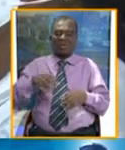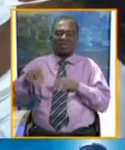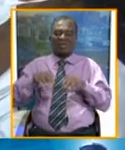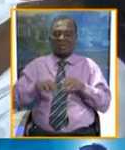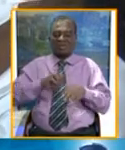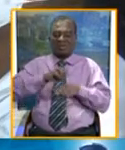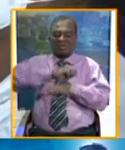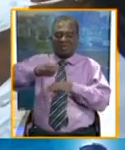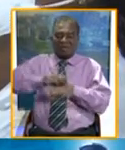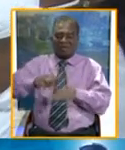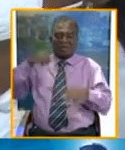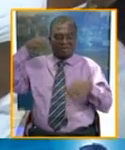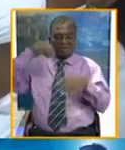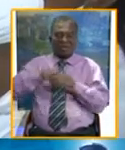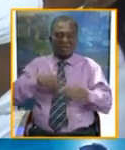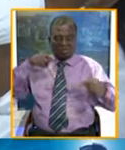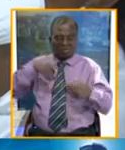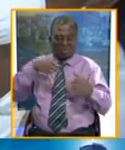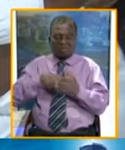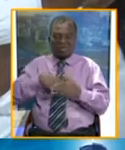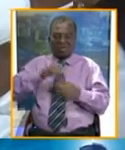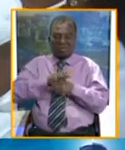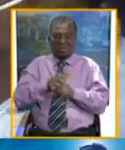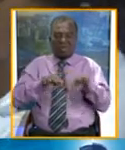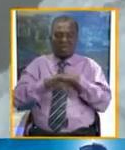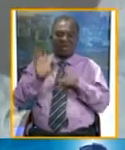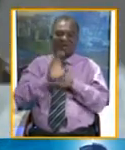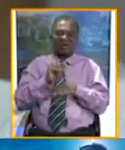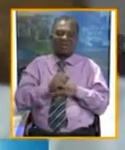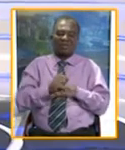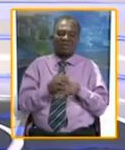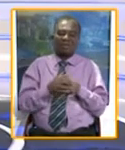dans la lutte contre la COVID-19 en Côte d'Ivoire.